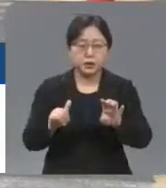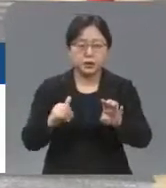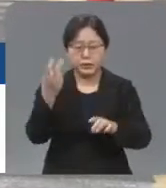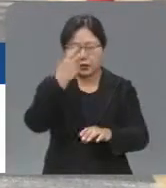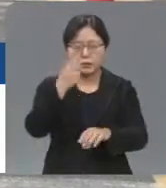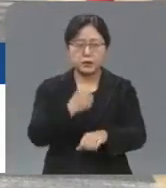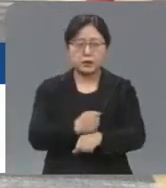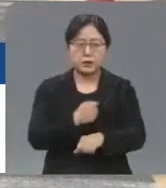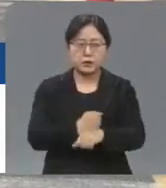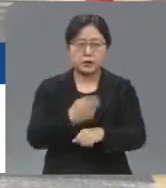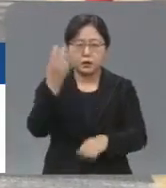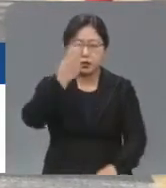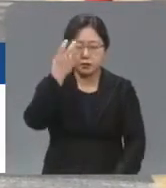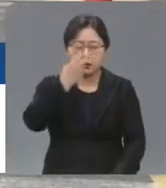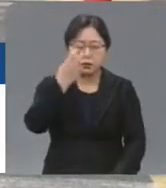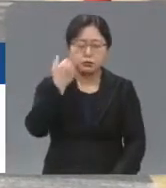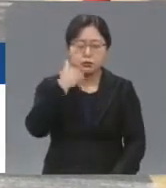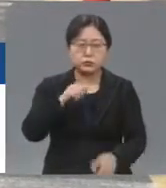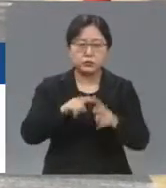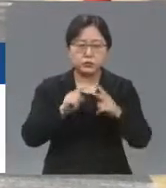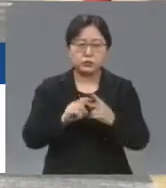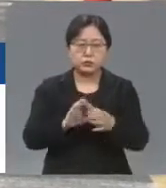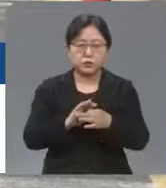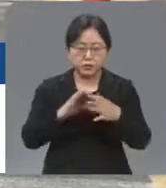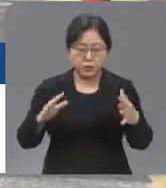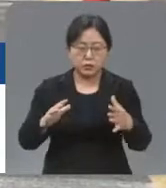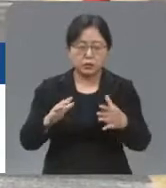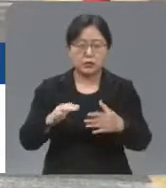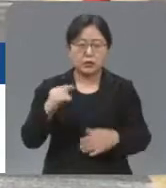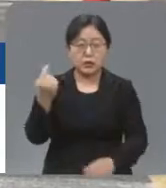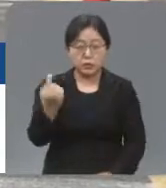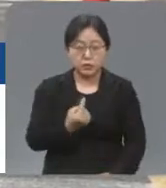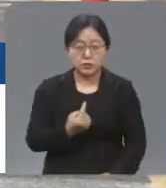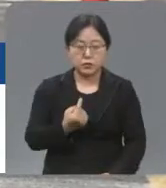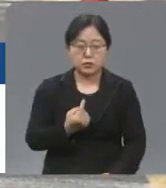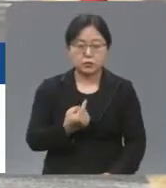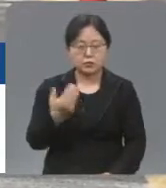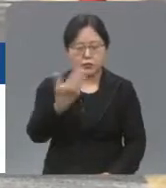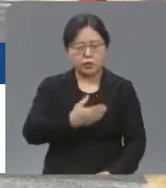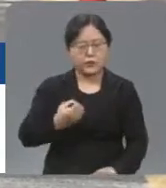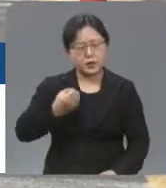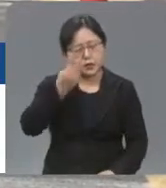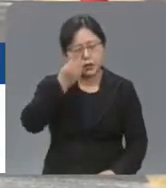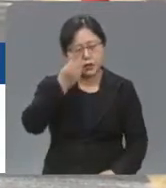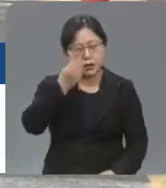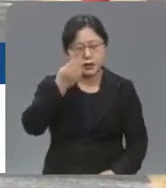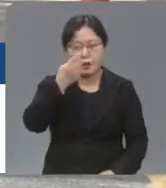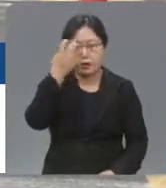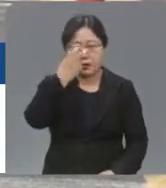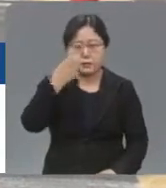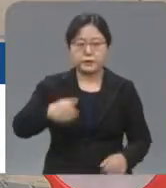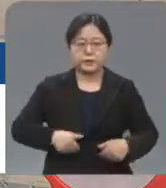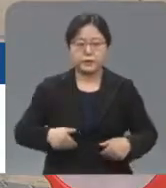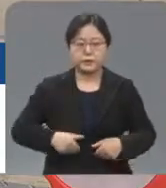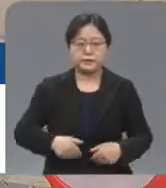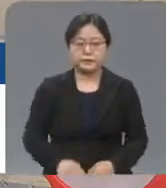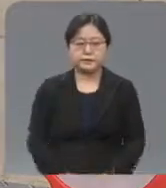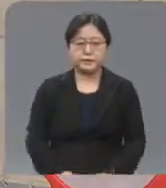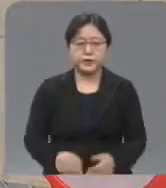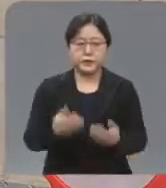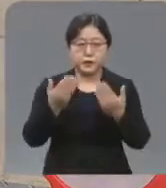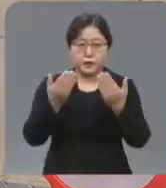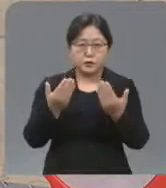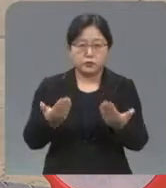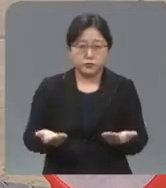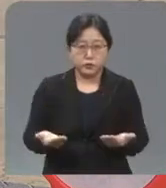받았고 검사는 누구든지 상관없고요. 아무나 오셔서 의상이 생기시면은 검사 받으셔도 됩니다. 추석